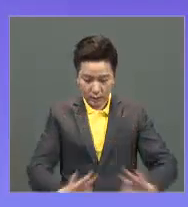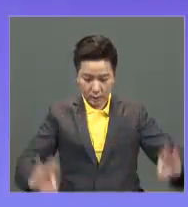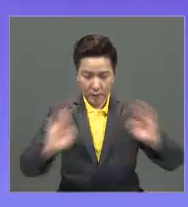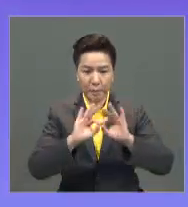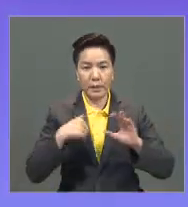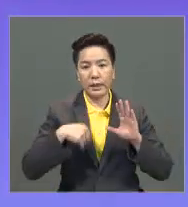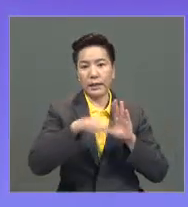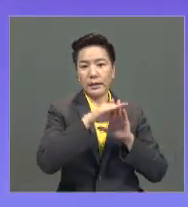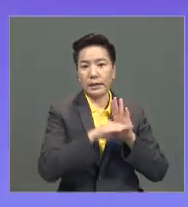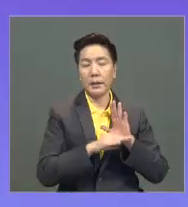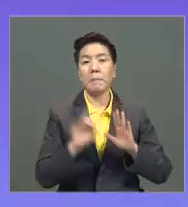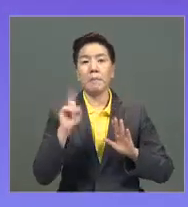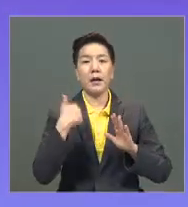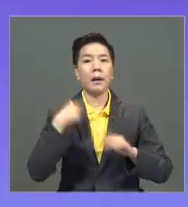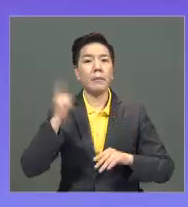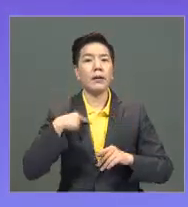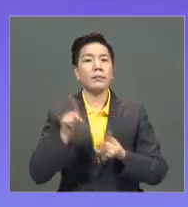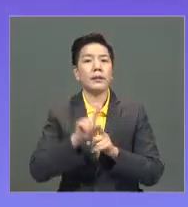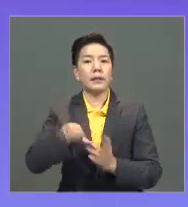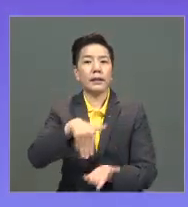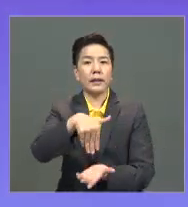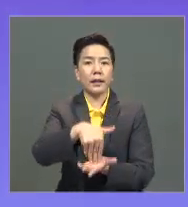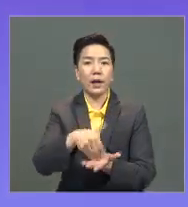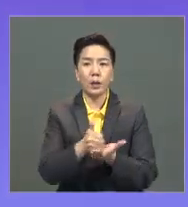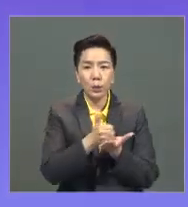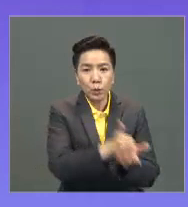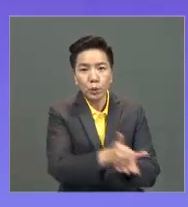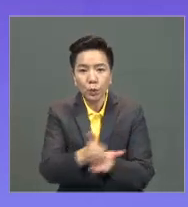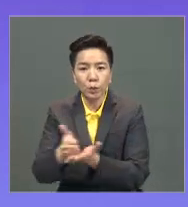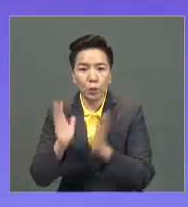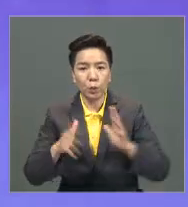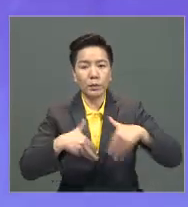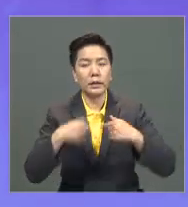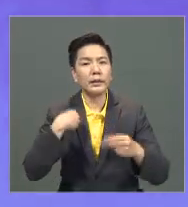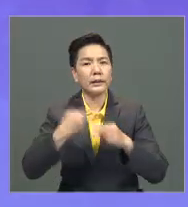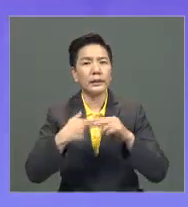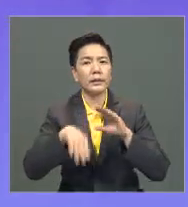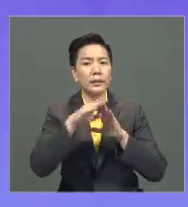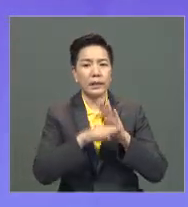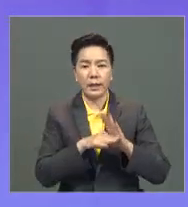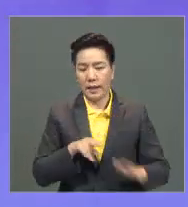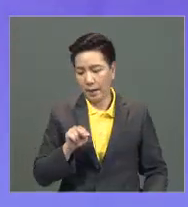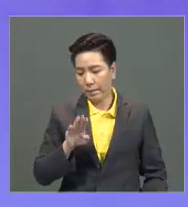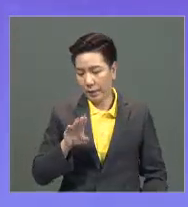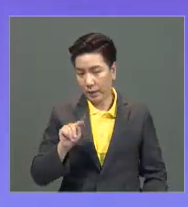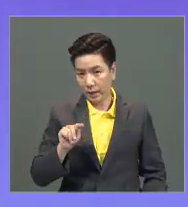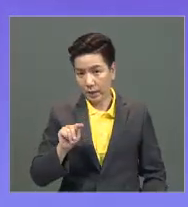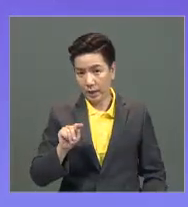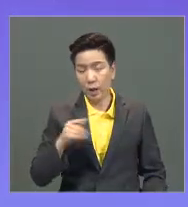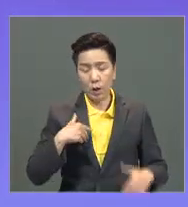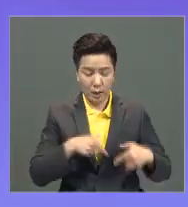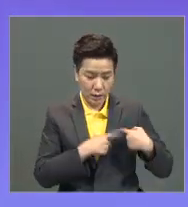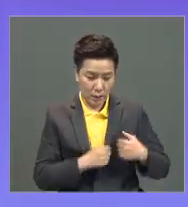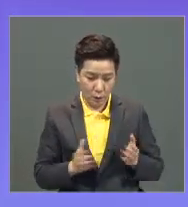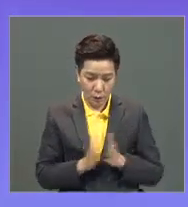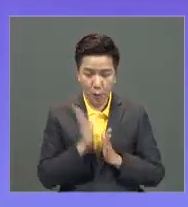การเปิดตัวรายการใหม่ที่จะเข้ามาเป็นสื่อกลางให้ความช่วยเหลือประชาชนด้วยนะคะ ชื่อว่ารายการ NBT รวมใจคนไทยไม่ทิ้งกัน